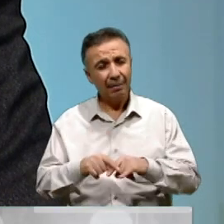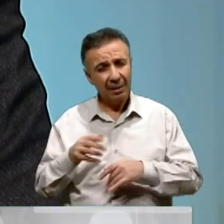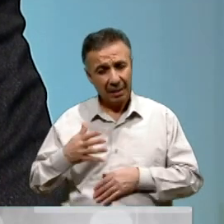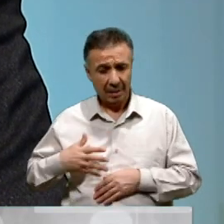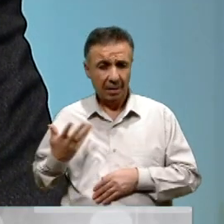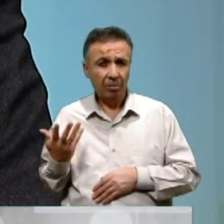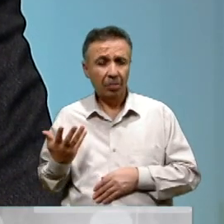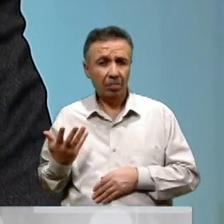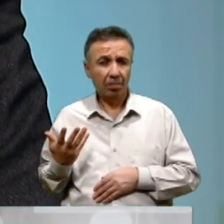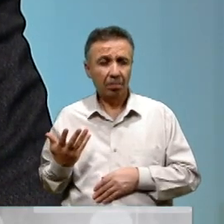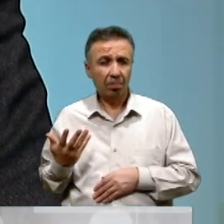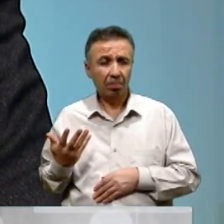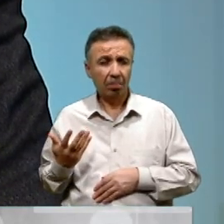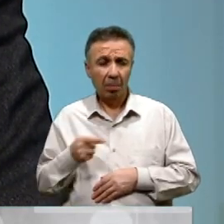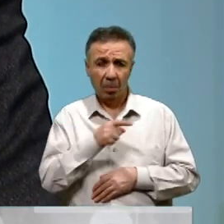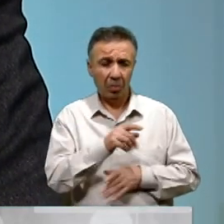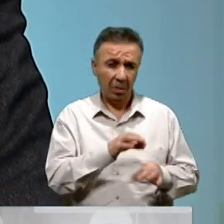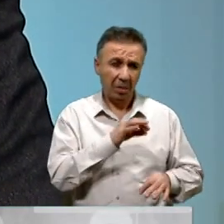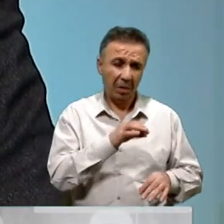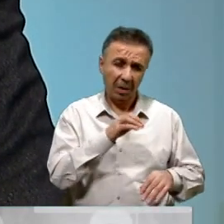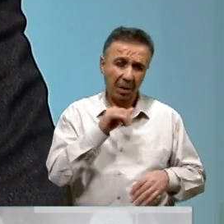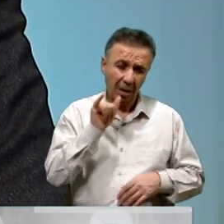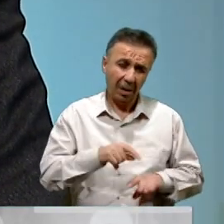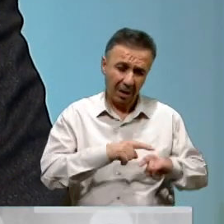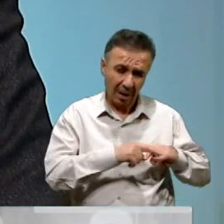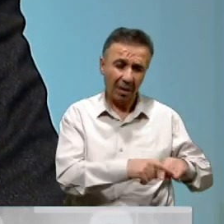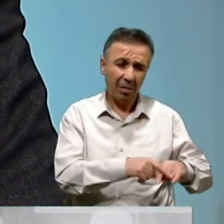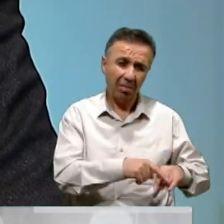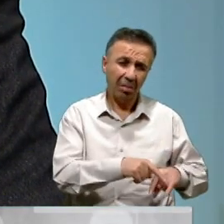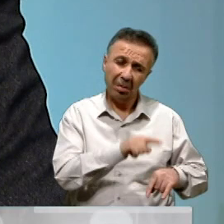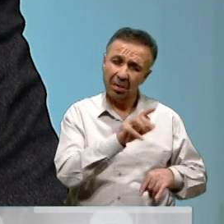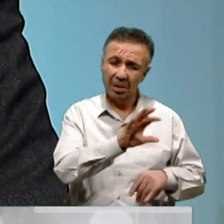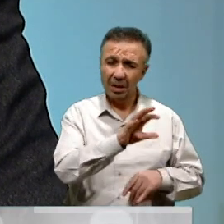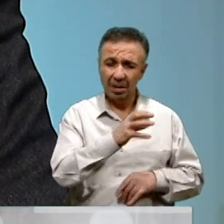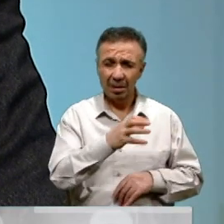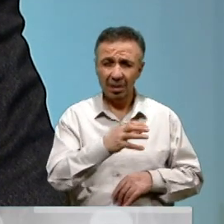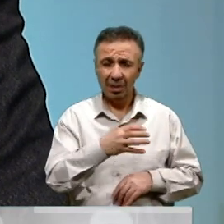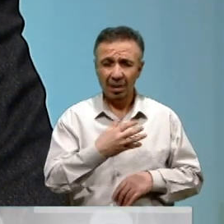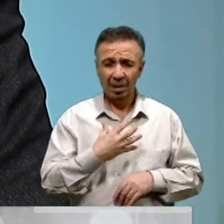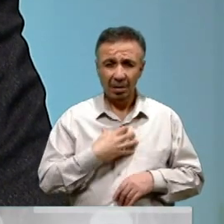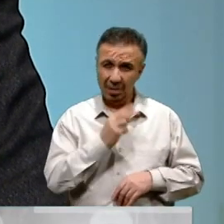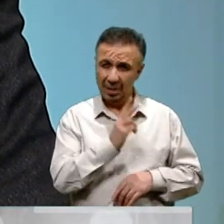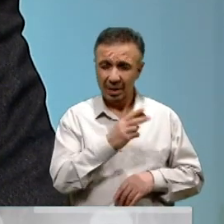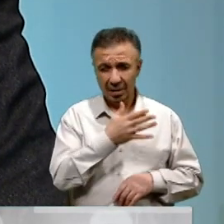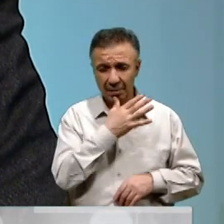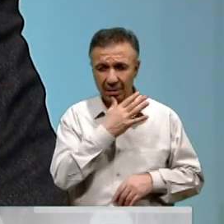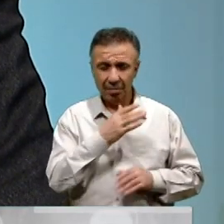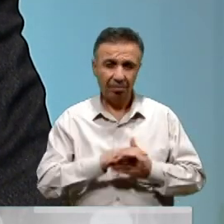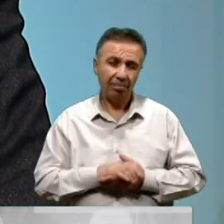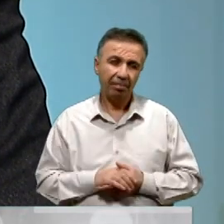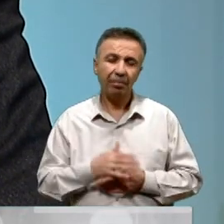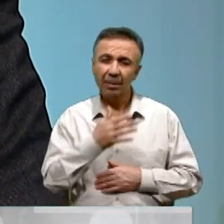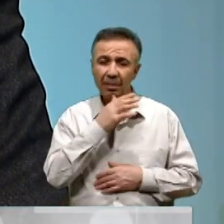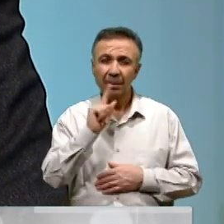istemiyor. Bereki hakkını helal etsin mi? Bu da onun bileceği bir husustur. Ama bilelim ki